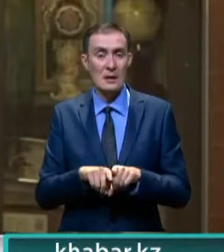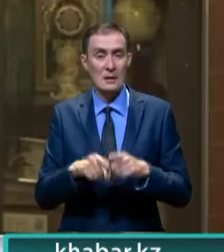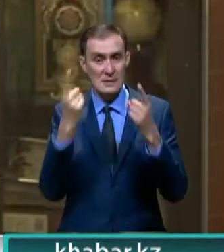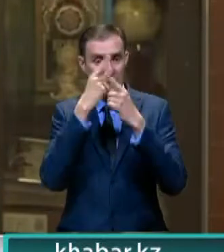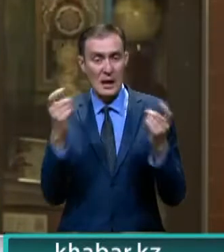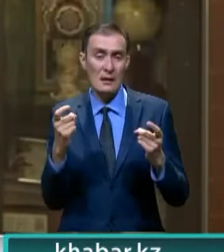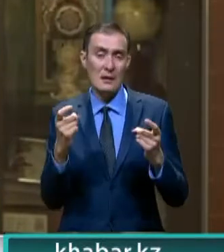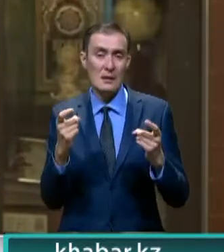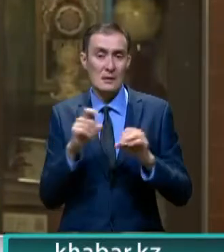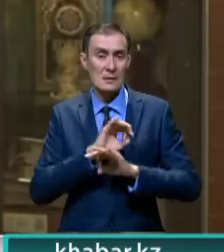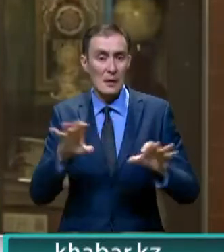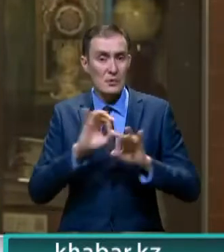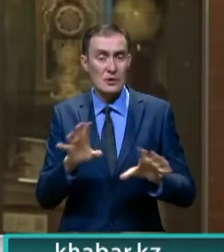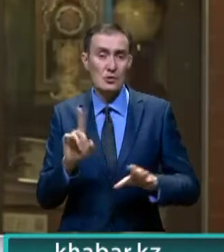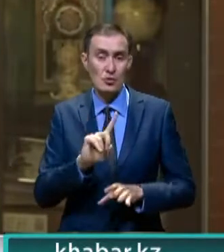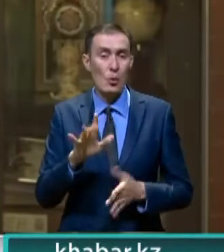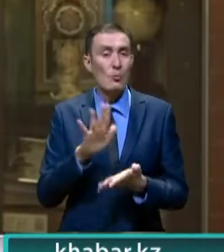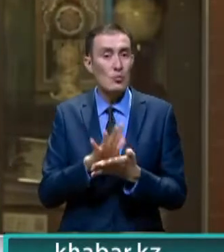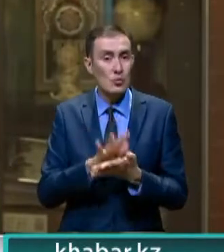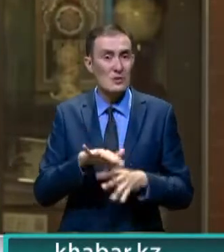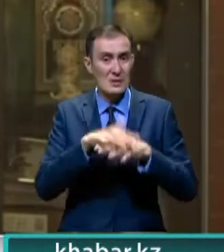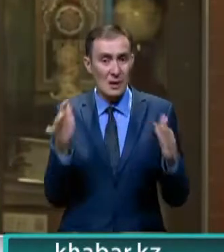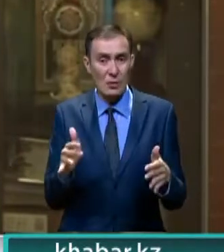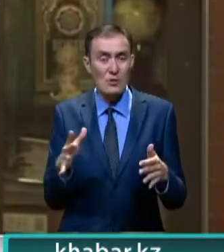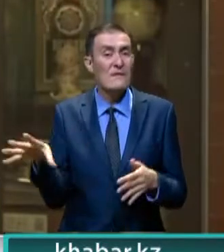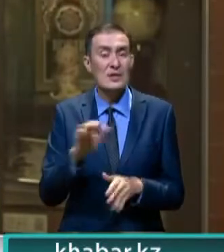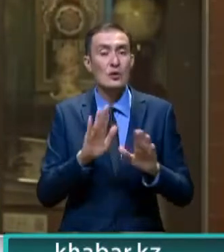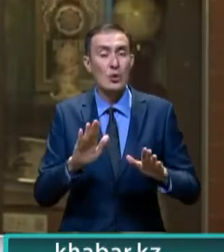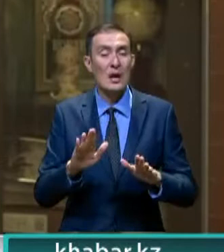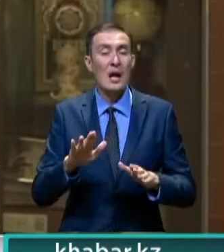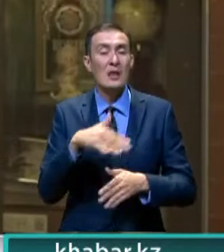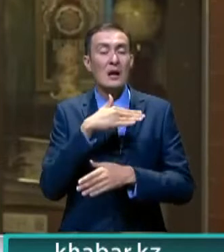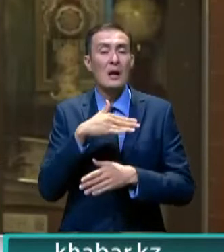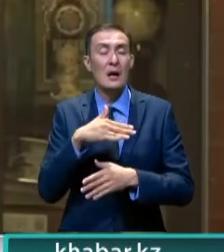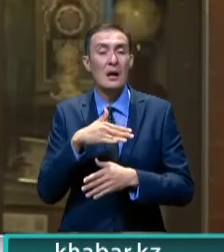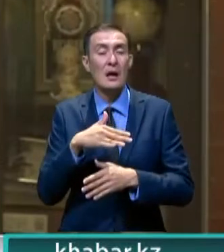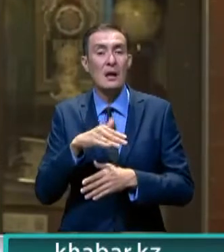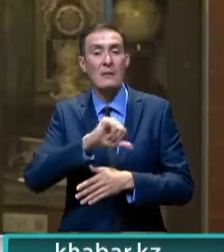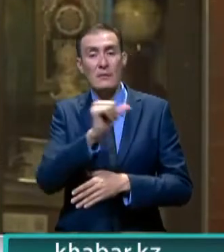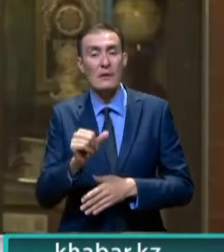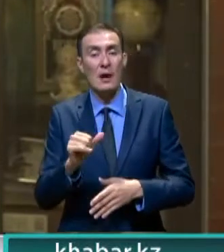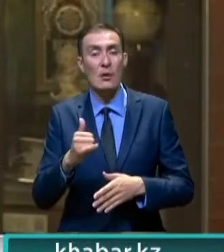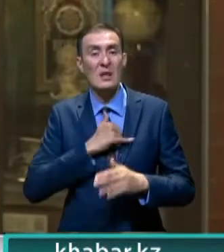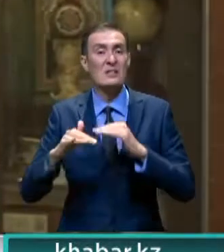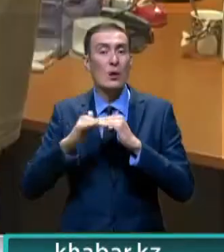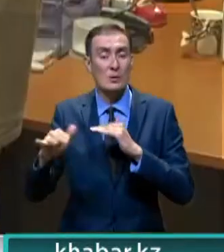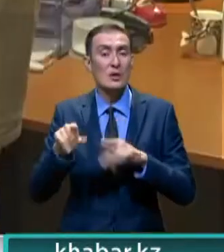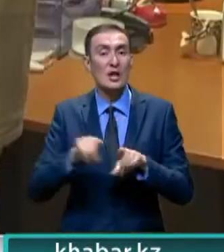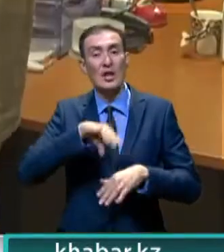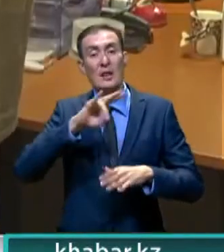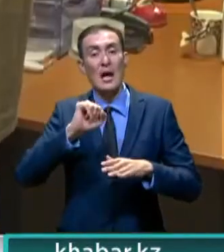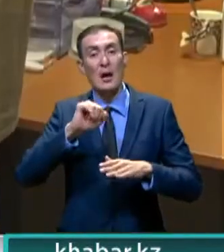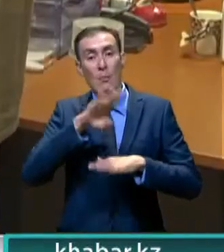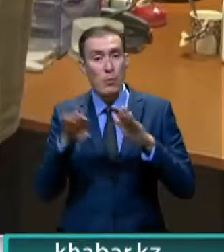сигнал и посыл того, что мусор, он уже практически везде, он не только на берегу, он не только в нашей степи, он уже и на дне